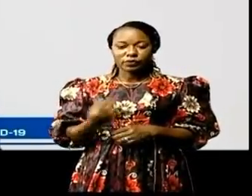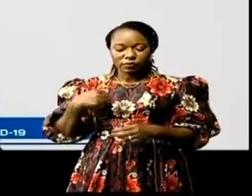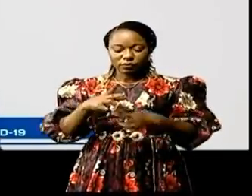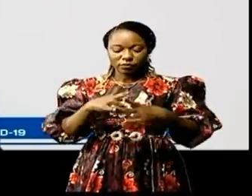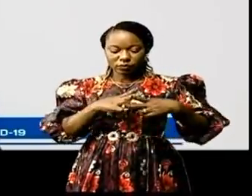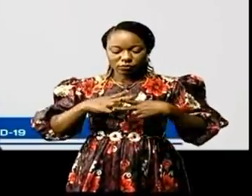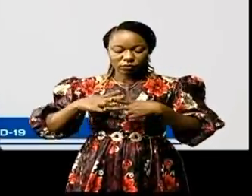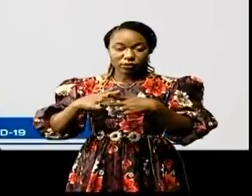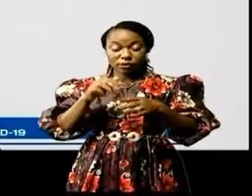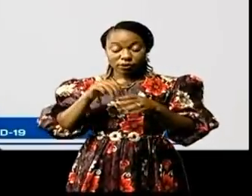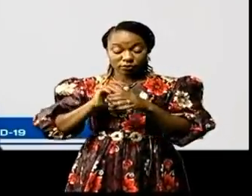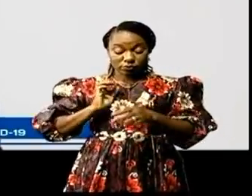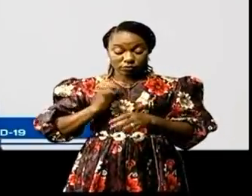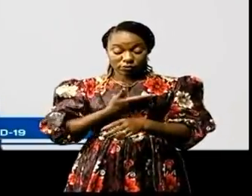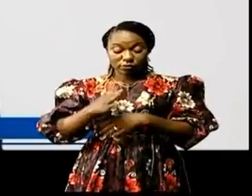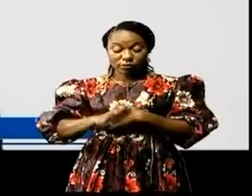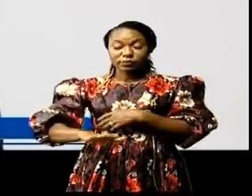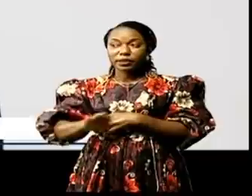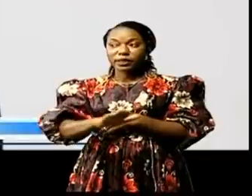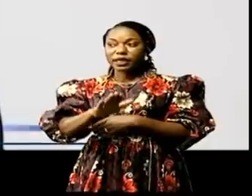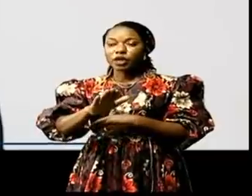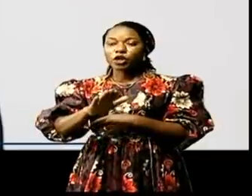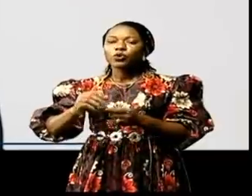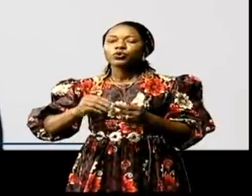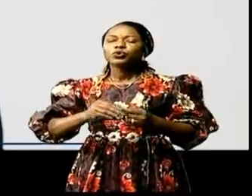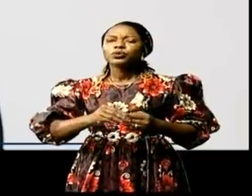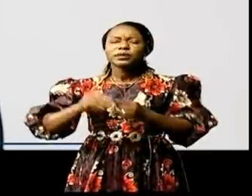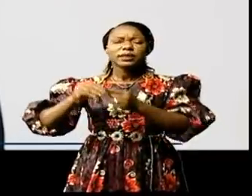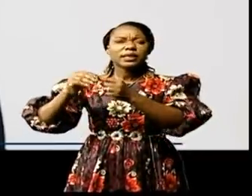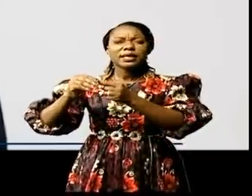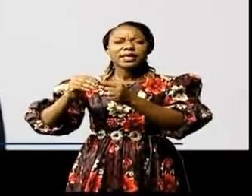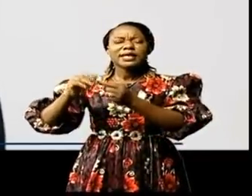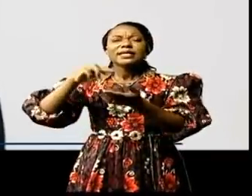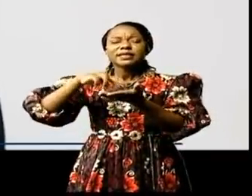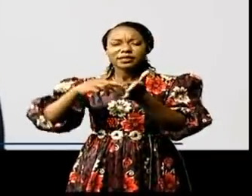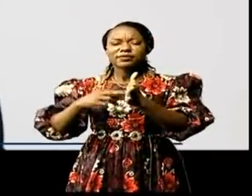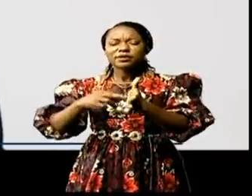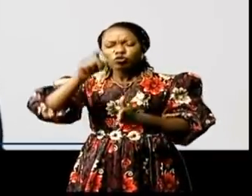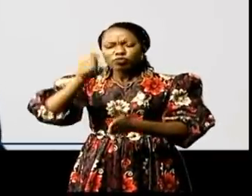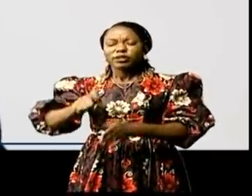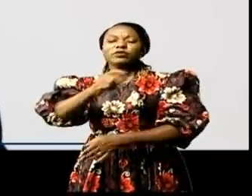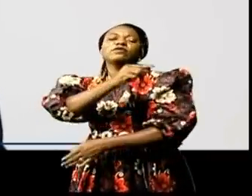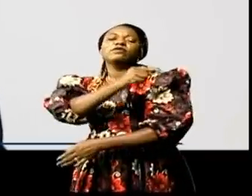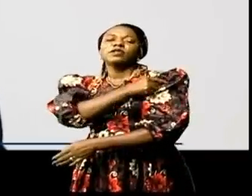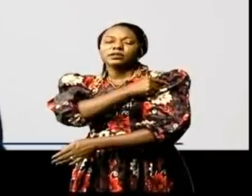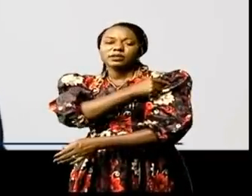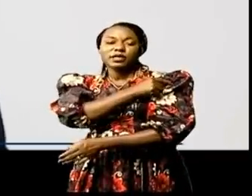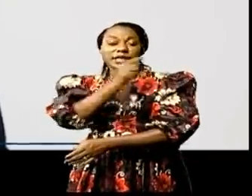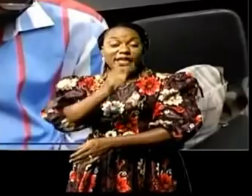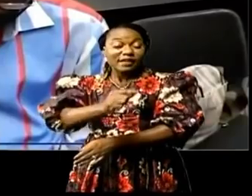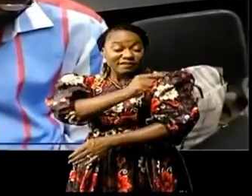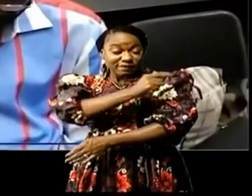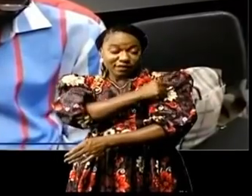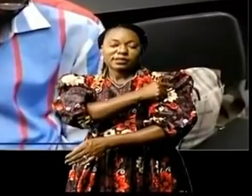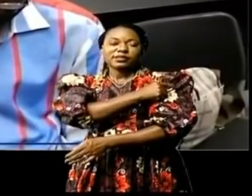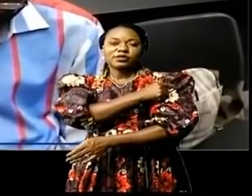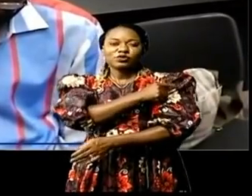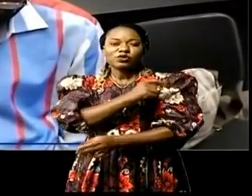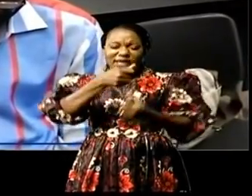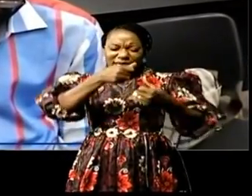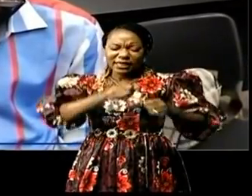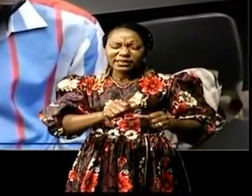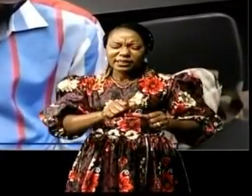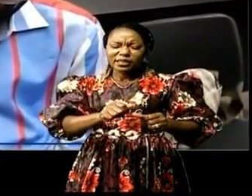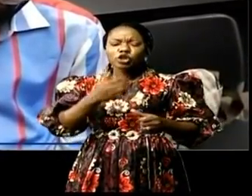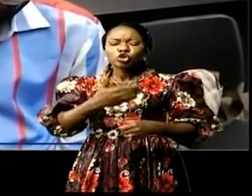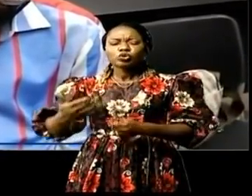n'est-ce pas, dans notre pays. Le seul couac, c'est la vaccination. La vaccination reste une